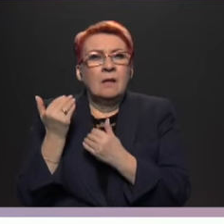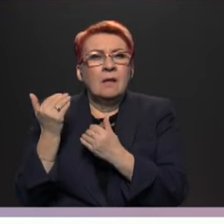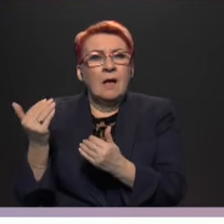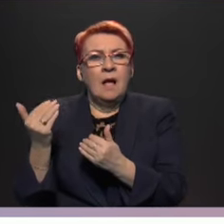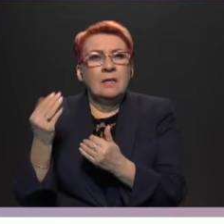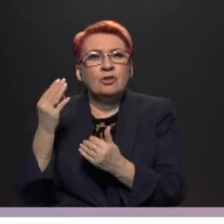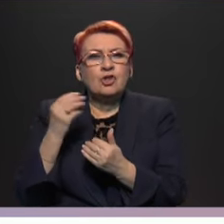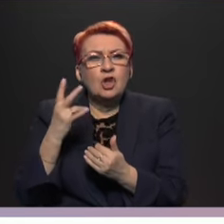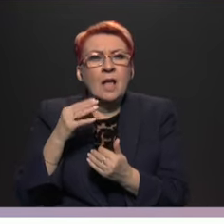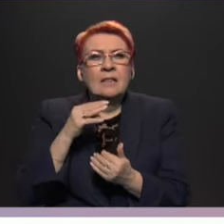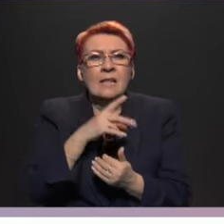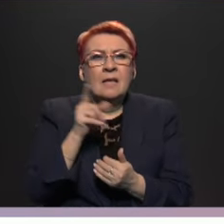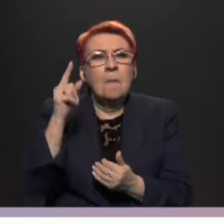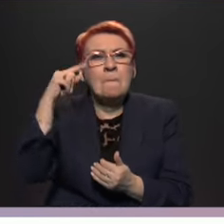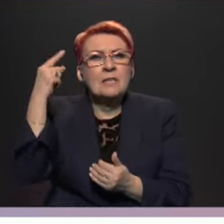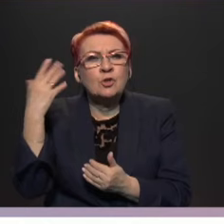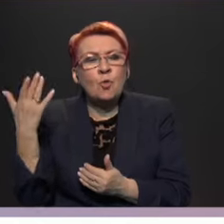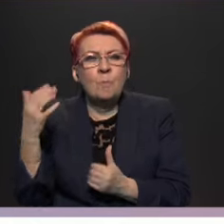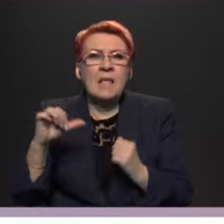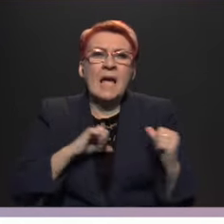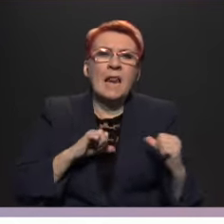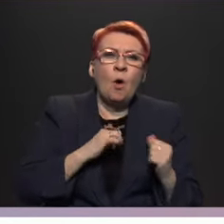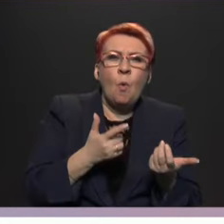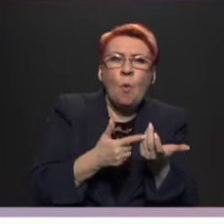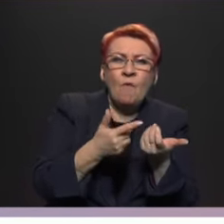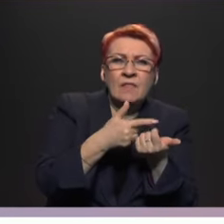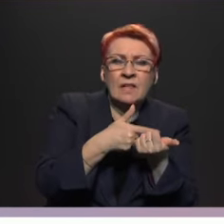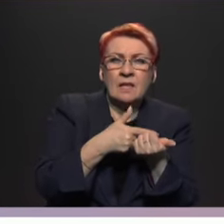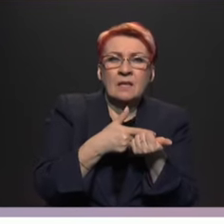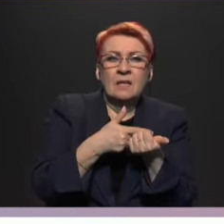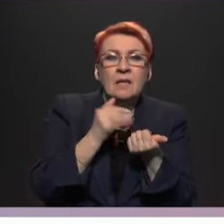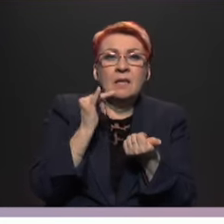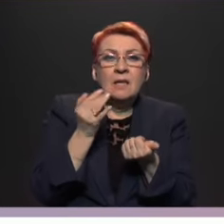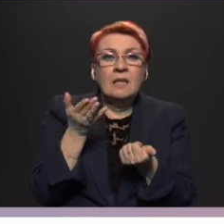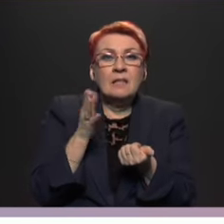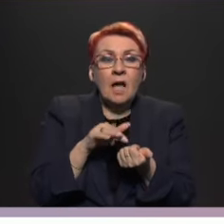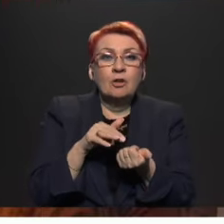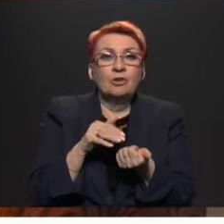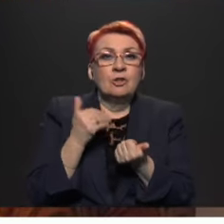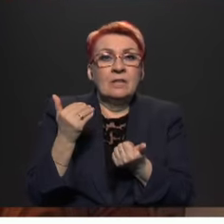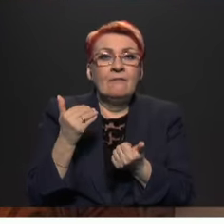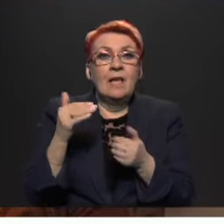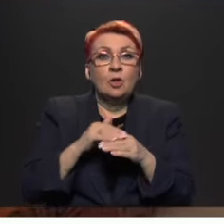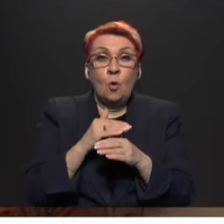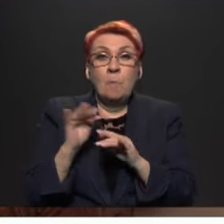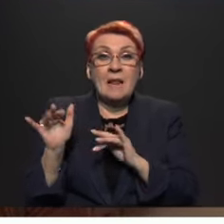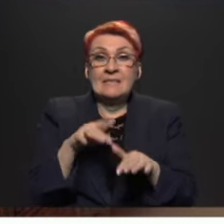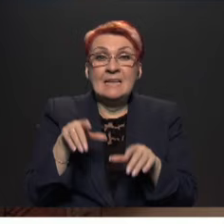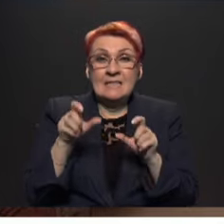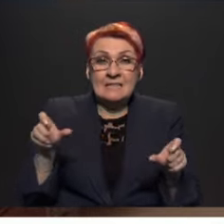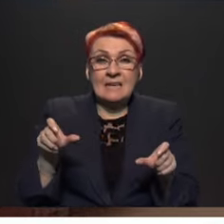они безумны, греховны. Вот. И даже твои добродетели пред